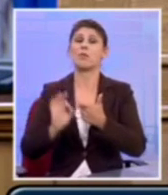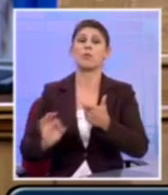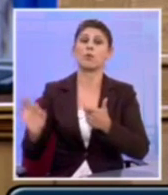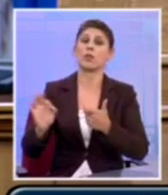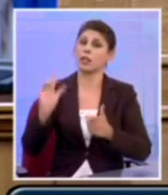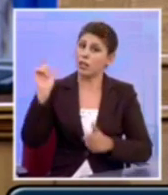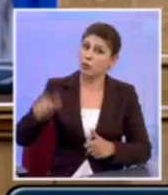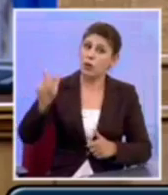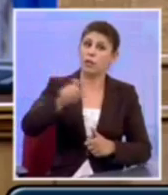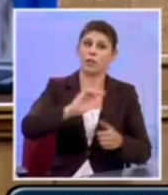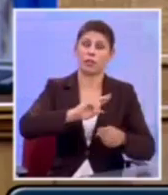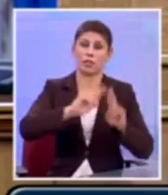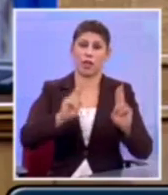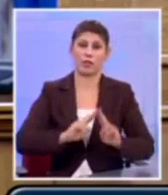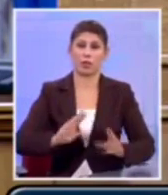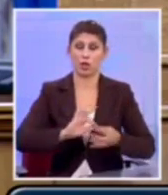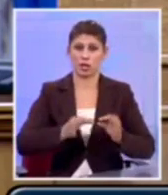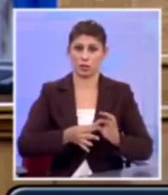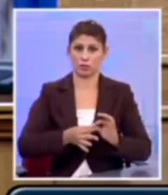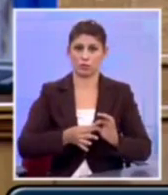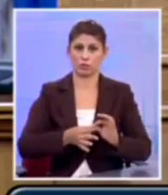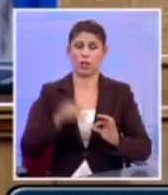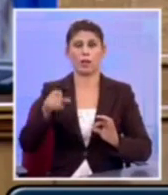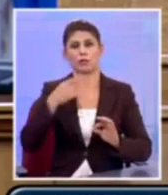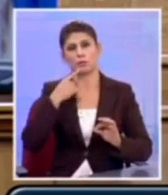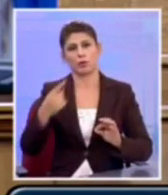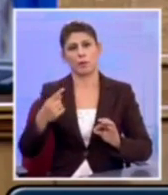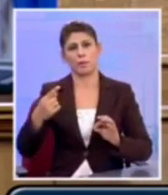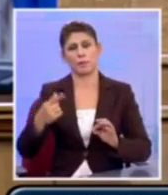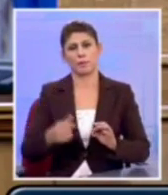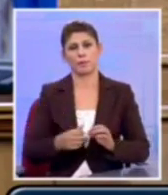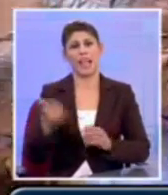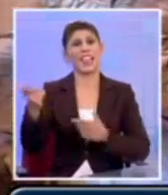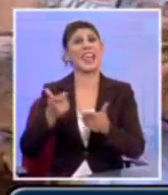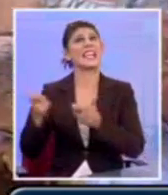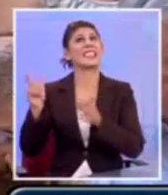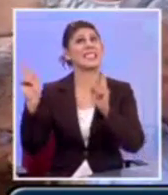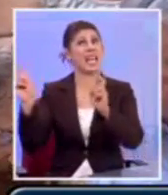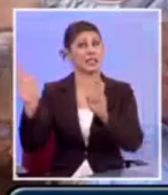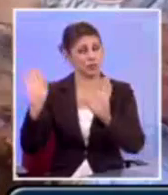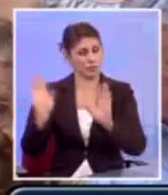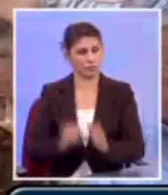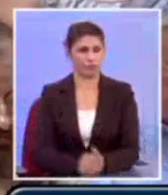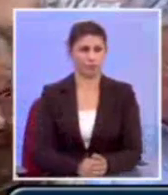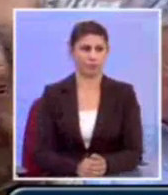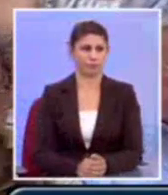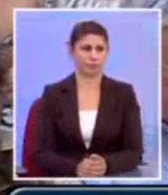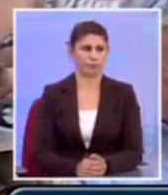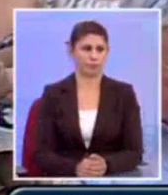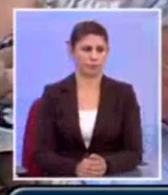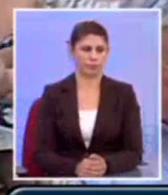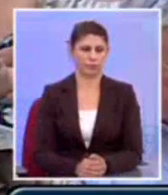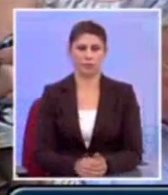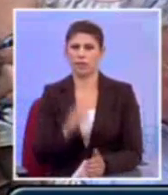τους ίδιους τους διεθνείς οργανισμούς, τους επωνομαζόμενους δανειστές. Η